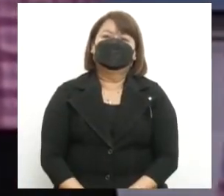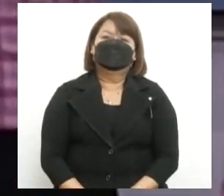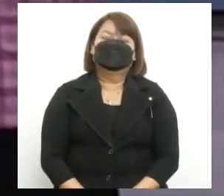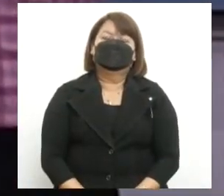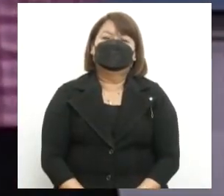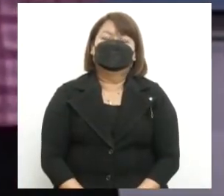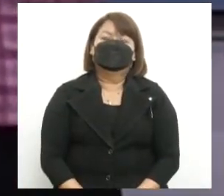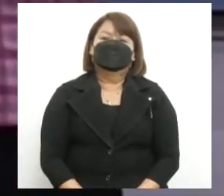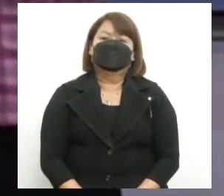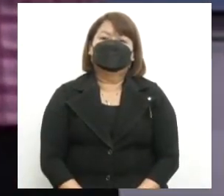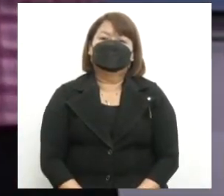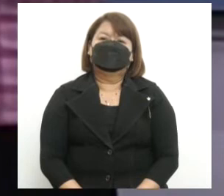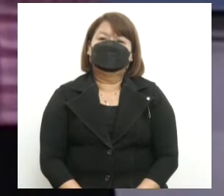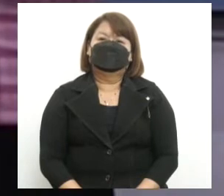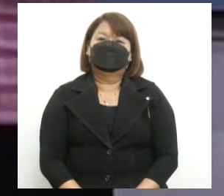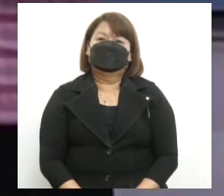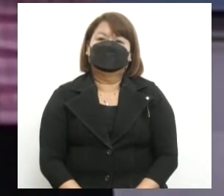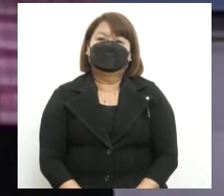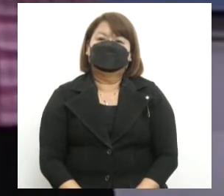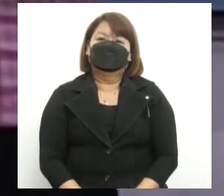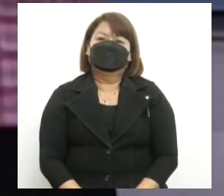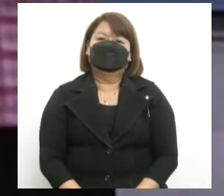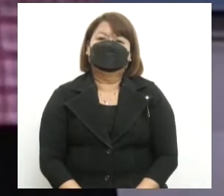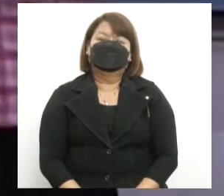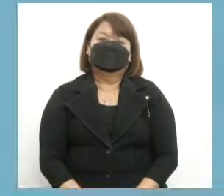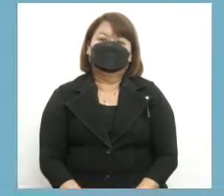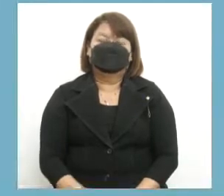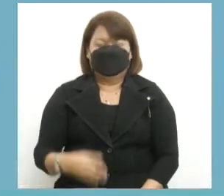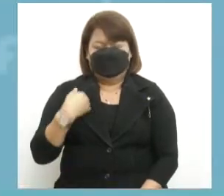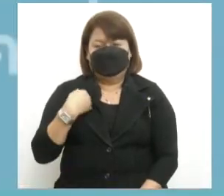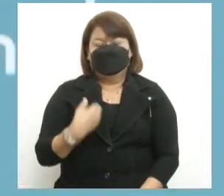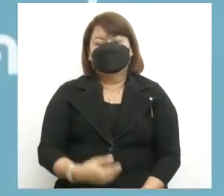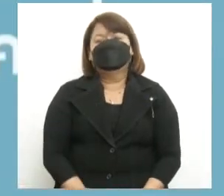การแต่มีนิสัยเจ้าชู้มีเมียมาก